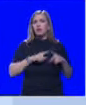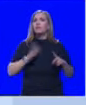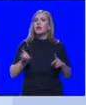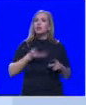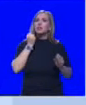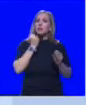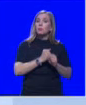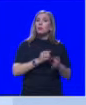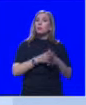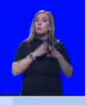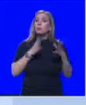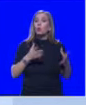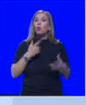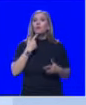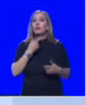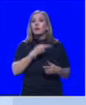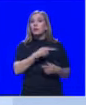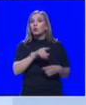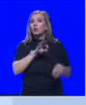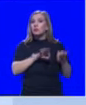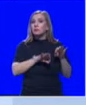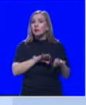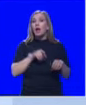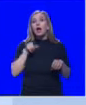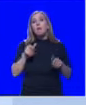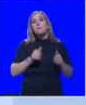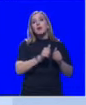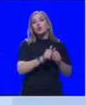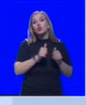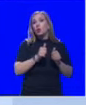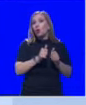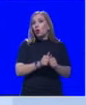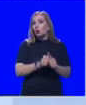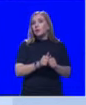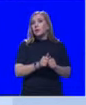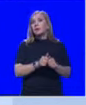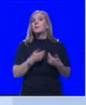много в името на избирателя, а потенциалните партньори и дори